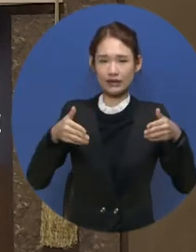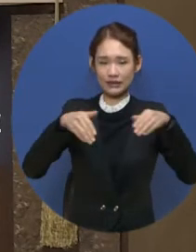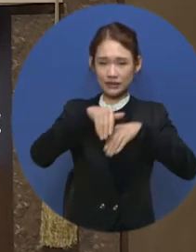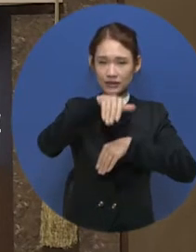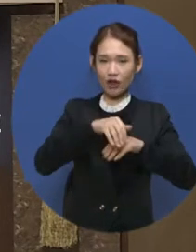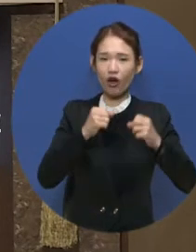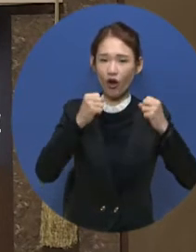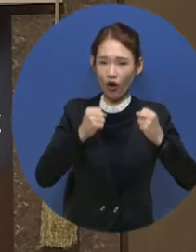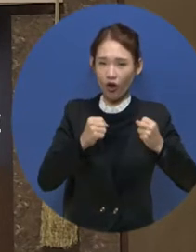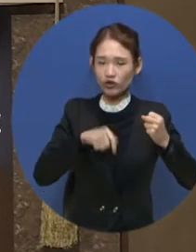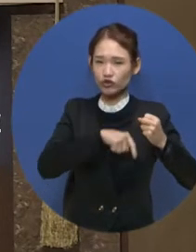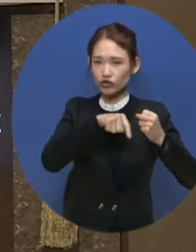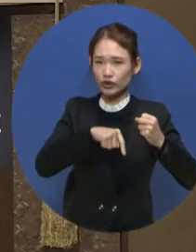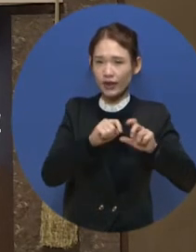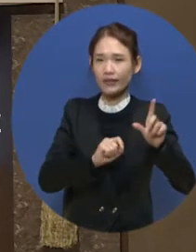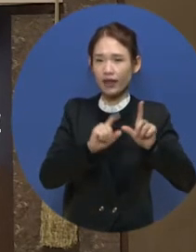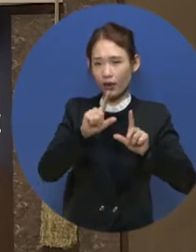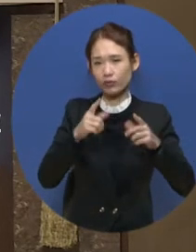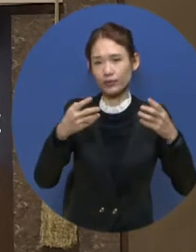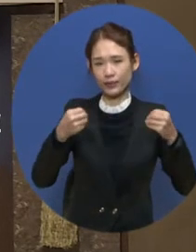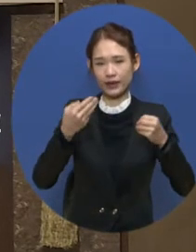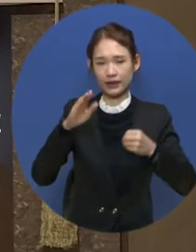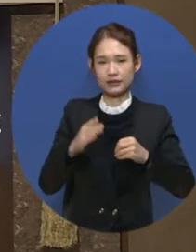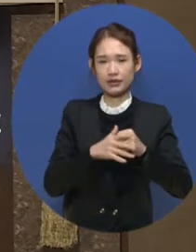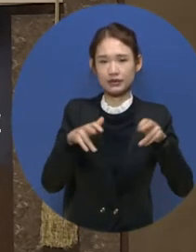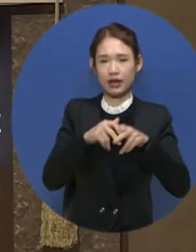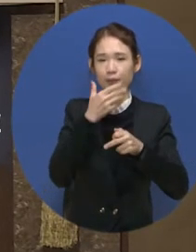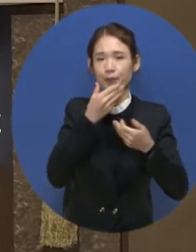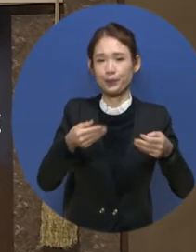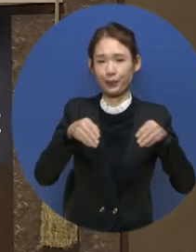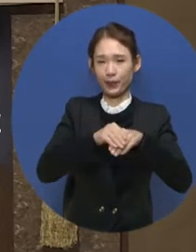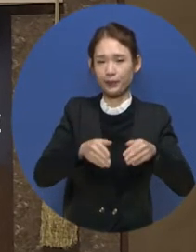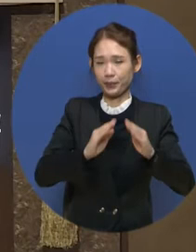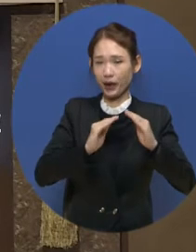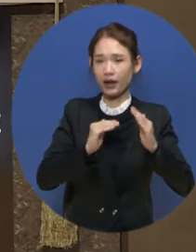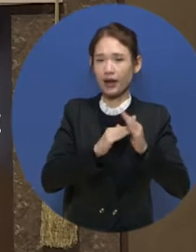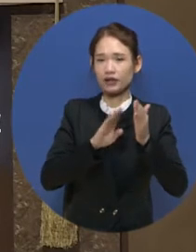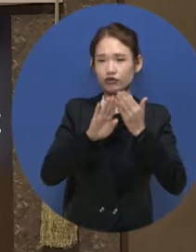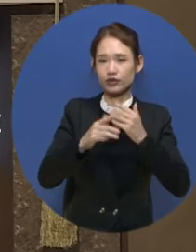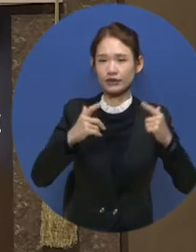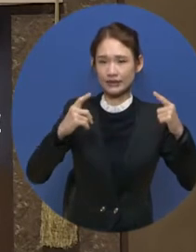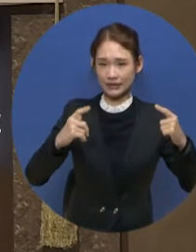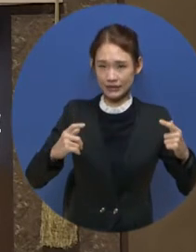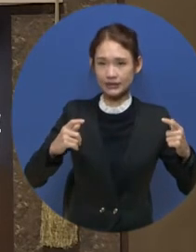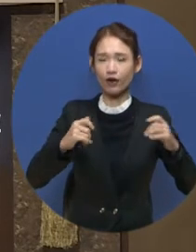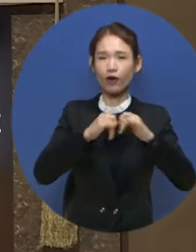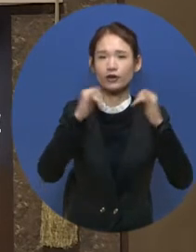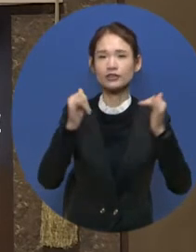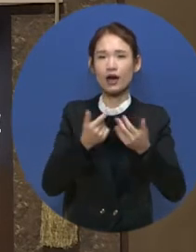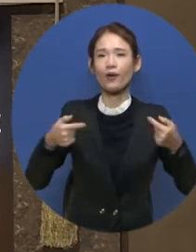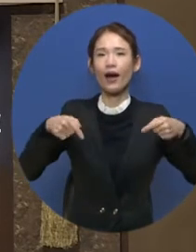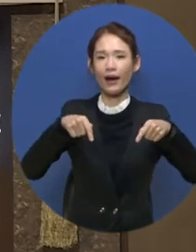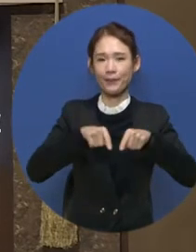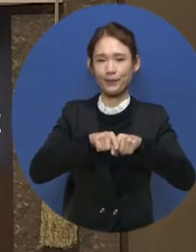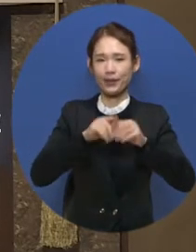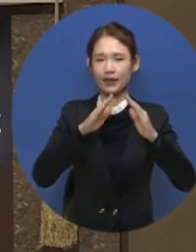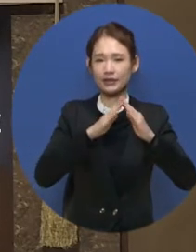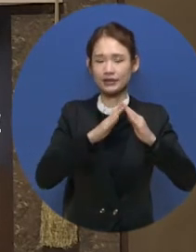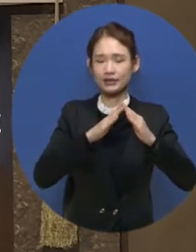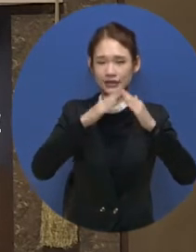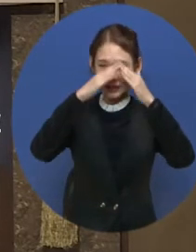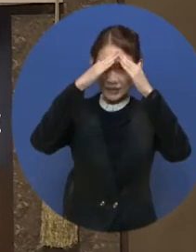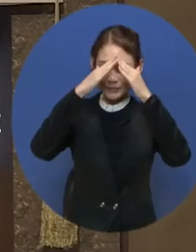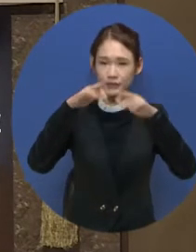흐름 이었다면 2 장애인 복지관이 생기면서 지역사회 와 함께 또 제가 장애인들이 이용할 수